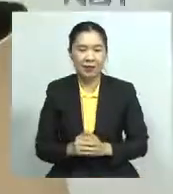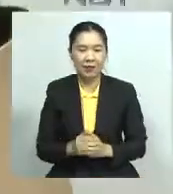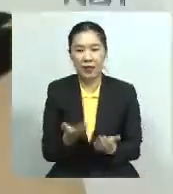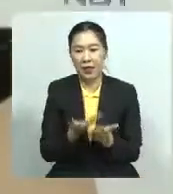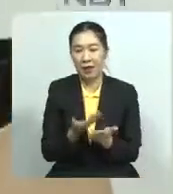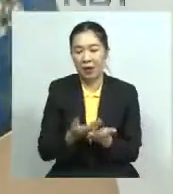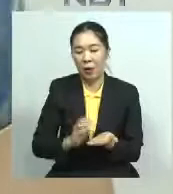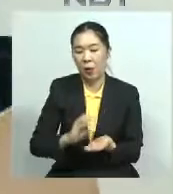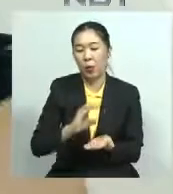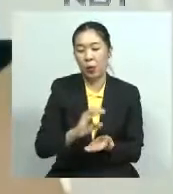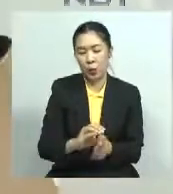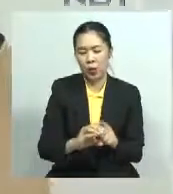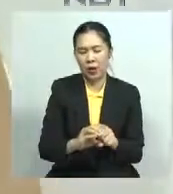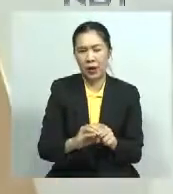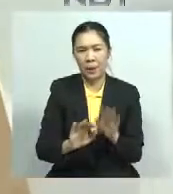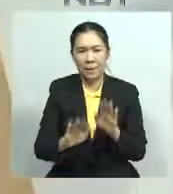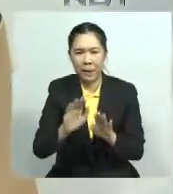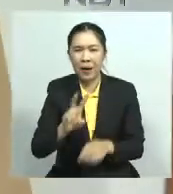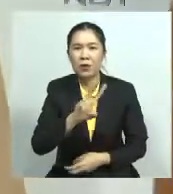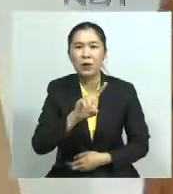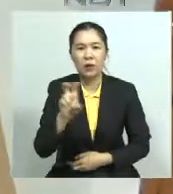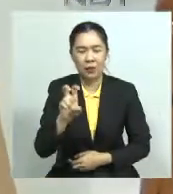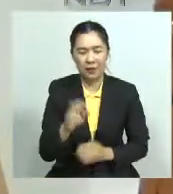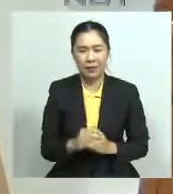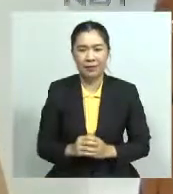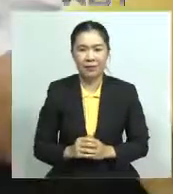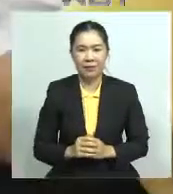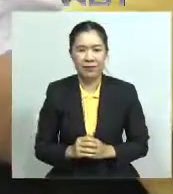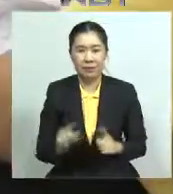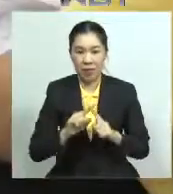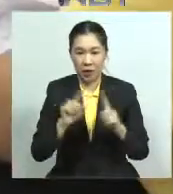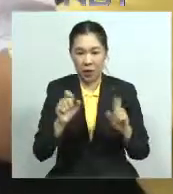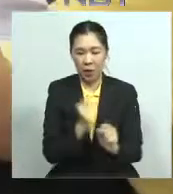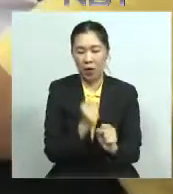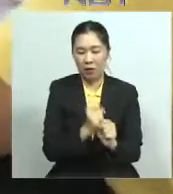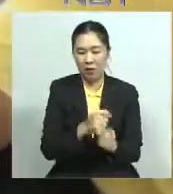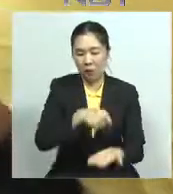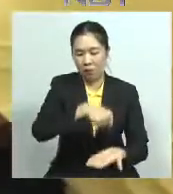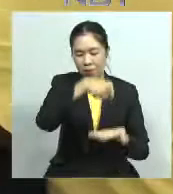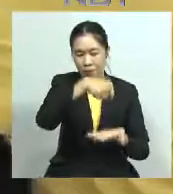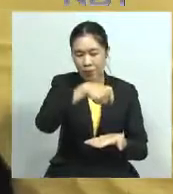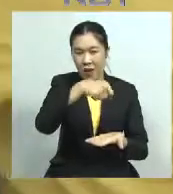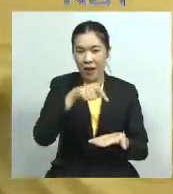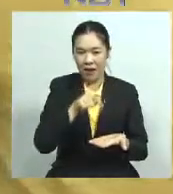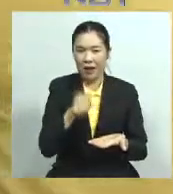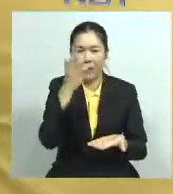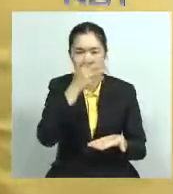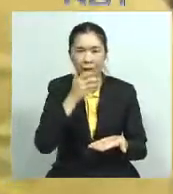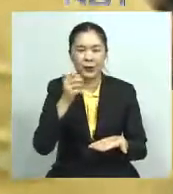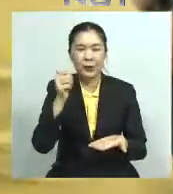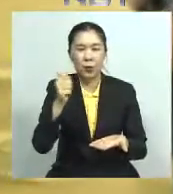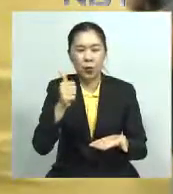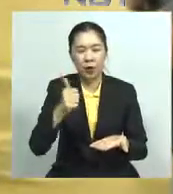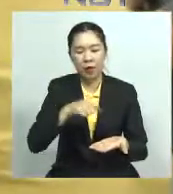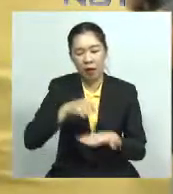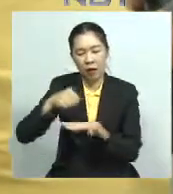เนี่ยดูแล้วเบ็ดเสร็จก็ไม่น่าจะถึง200บาทนะครับแต่พอทำเสร็จแล้วเนี่ยชิ้นงานก็จะสวยแบบนี้แล้วก็ข